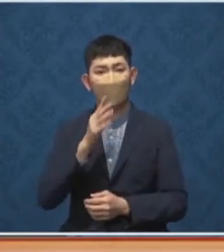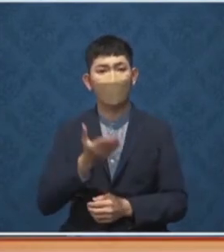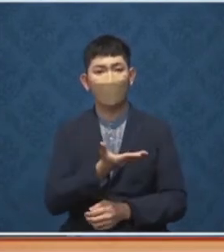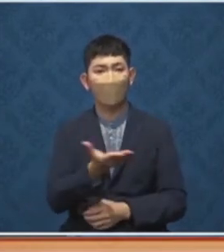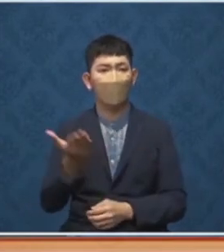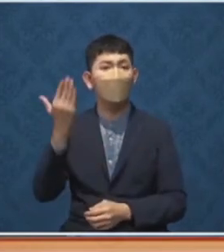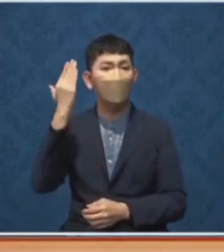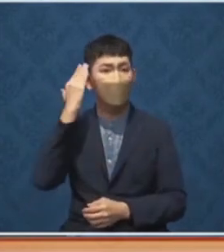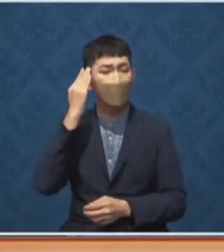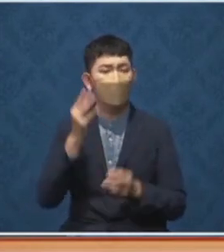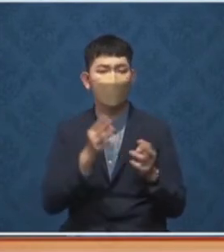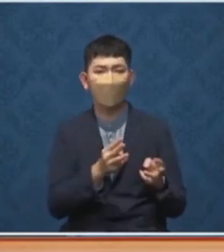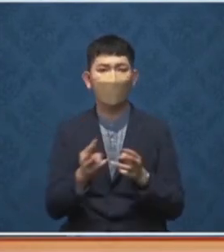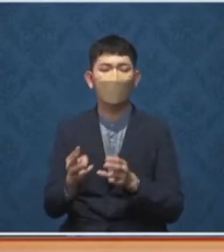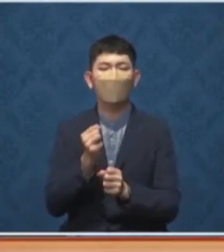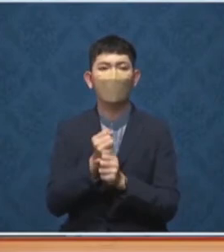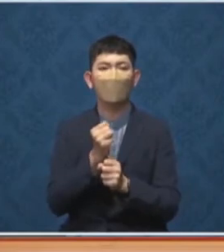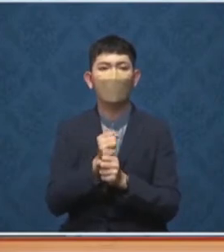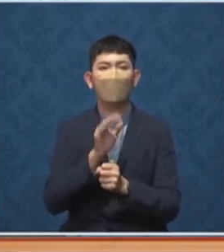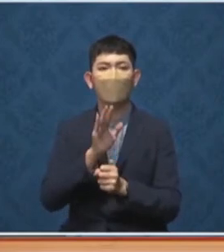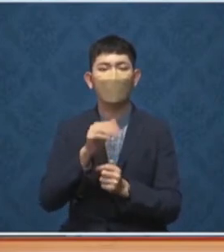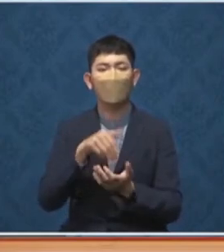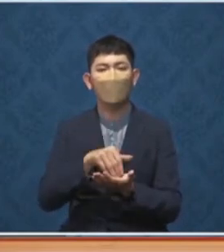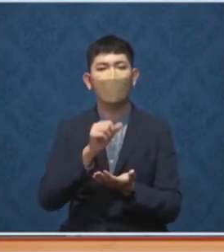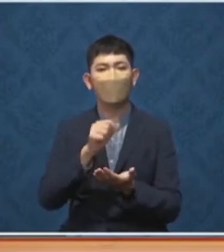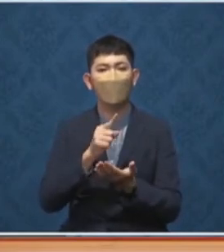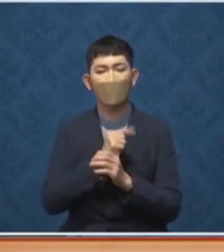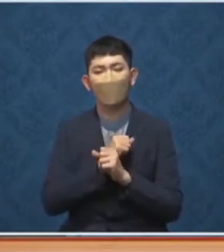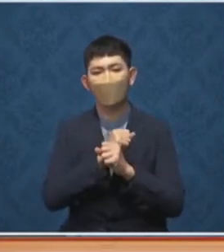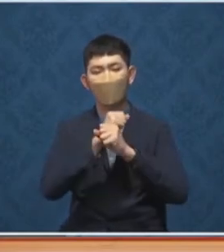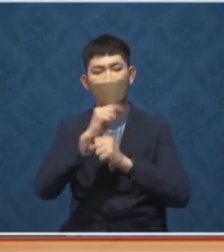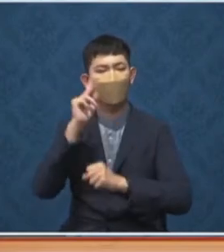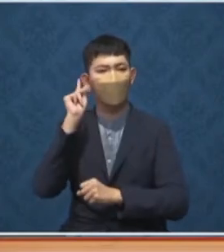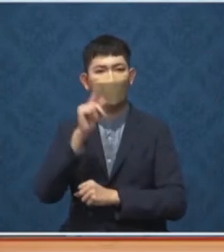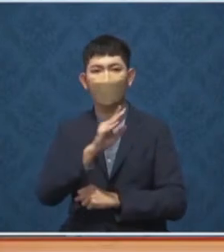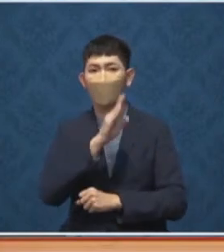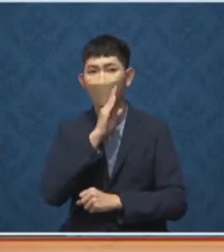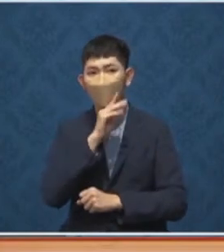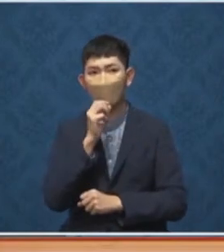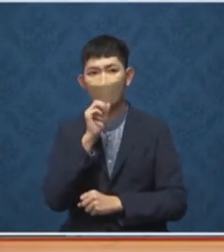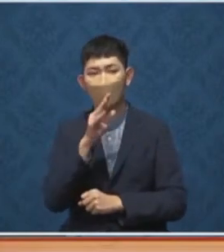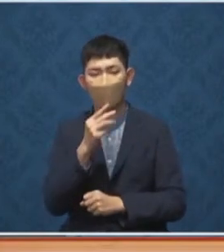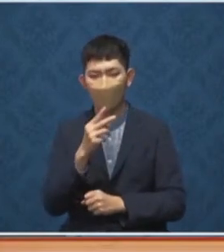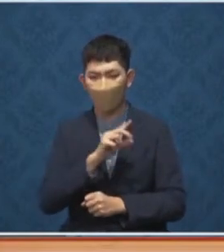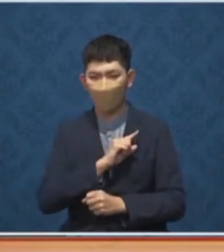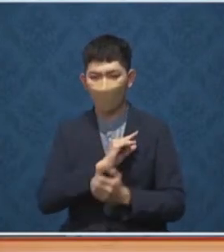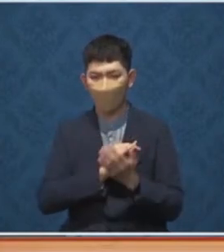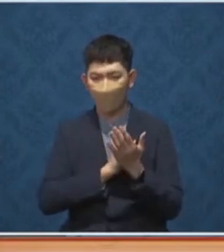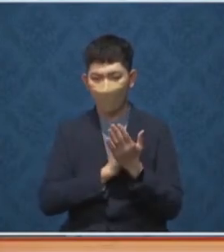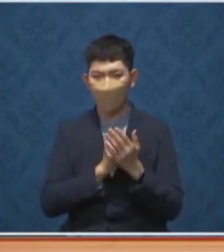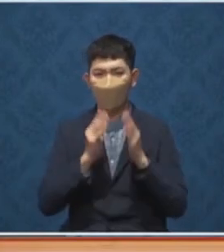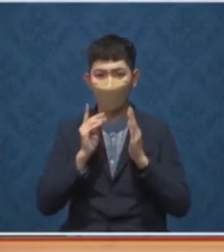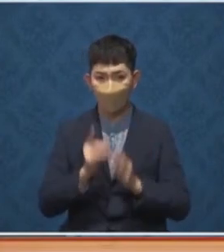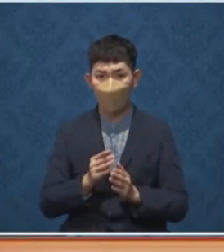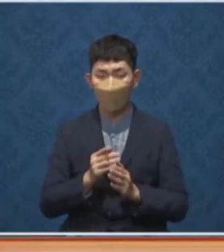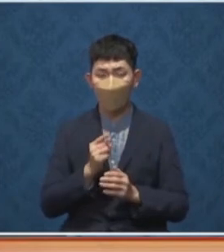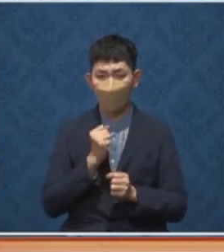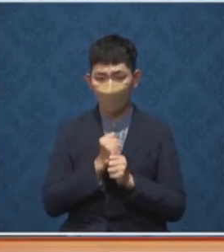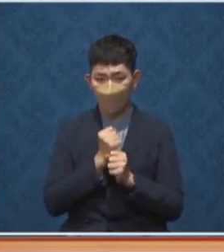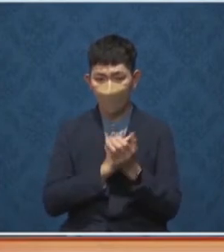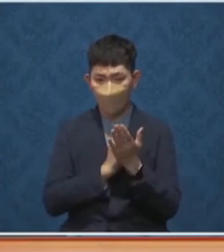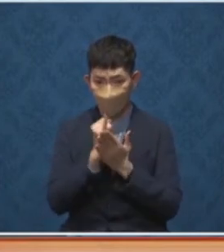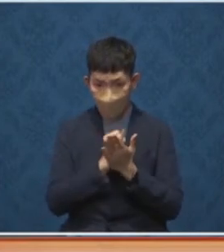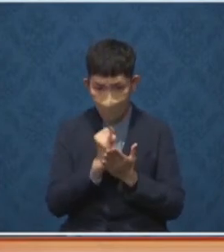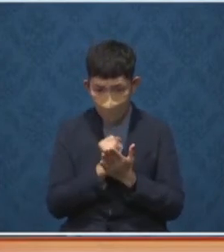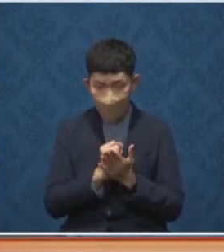าพวากระบวนการทำงานข 0 ตอดตนขาวปลอมนั้นมัไม่สามารเรีกตวเองวเป็ fact checker ได้ด้วยซัมครัผมขอ Szay Internet ทไปครับ